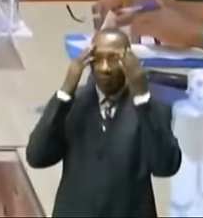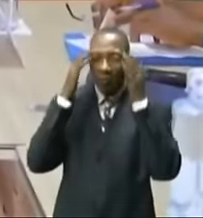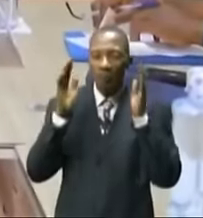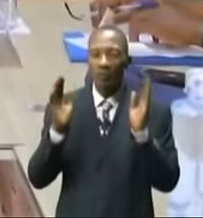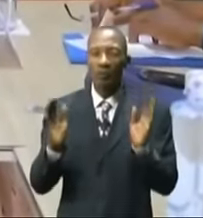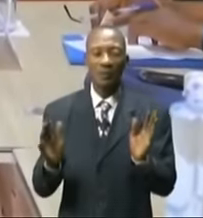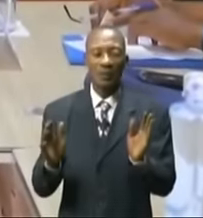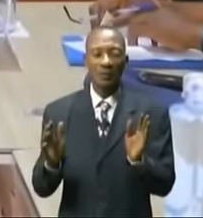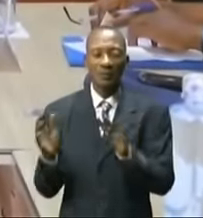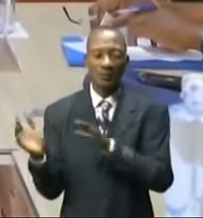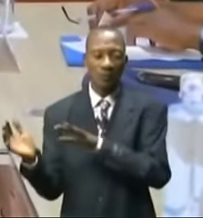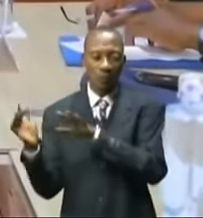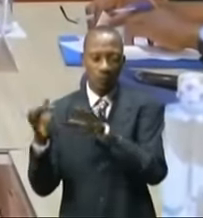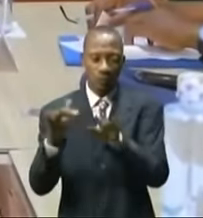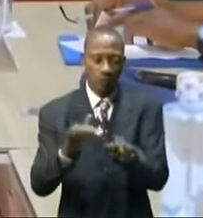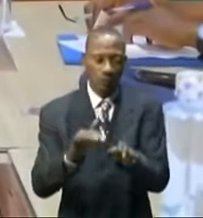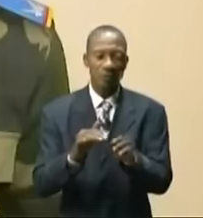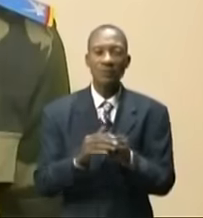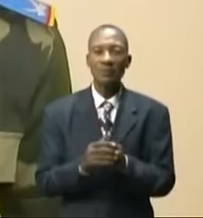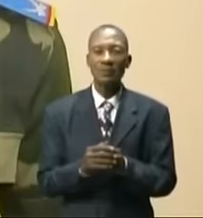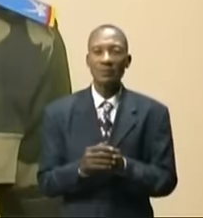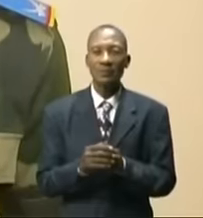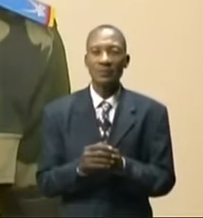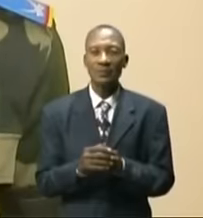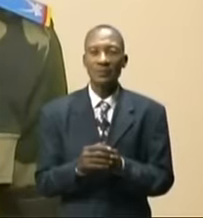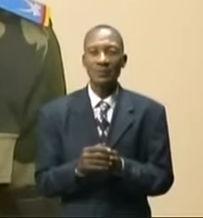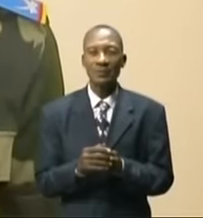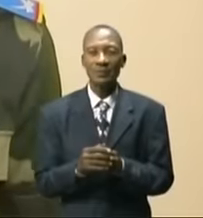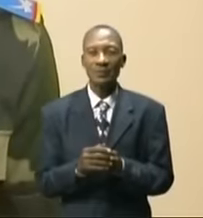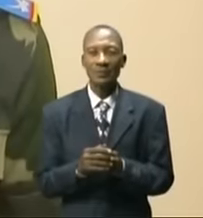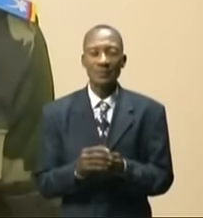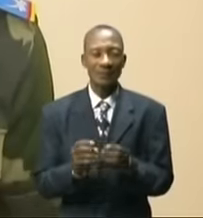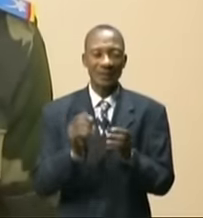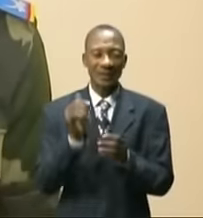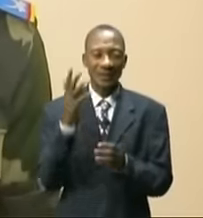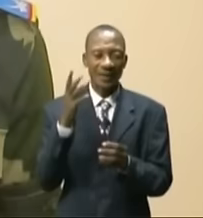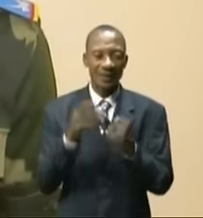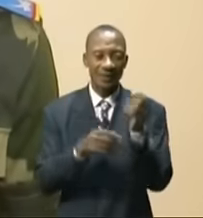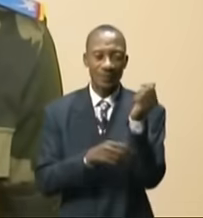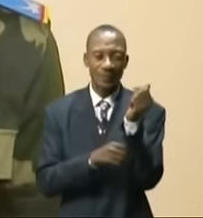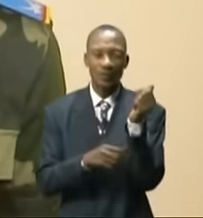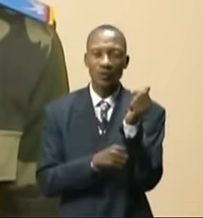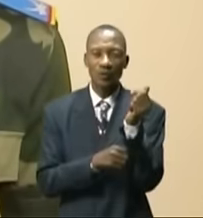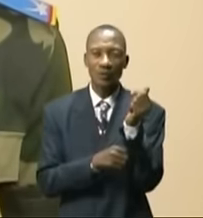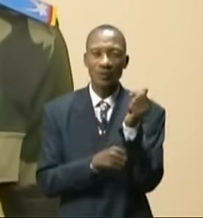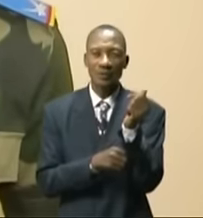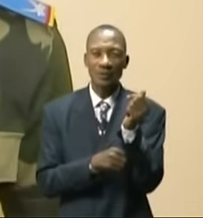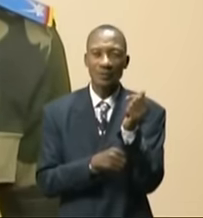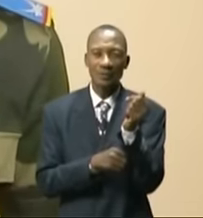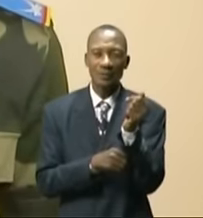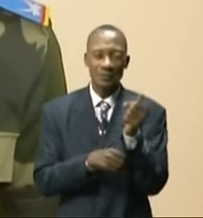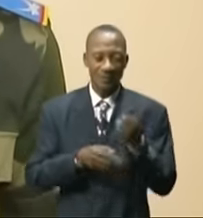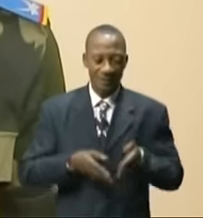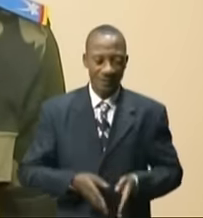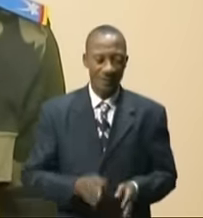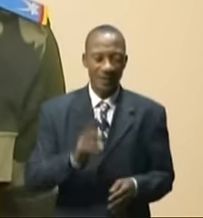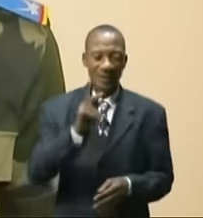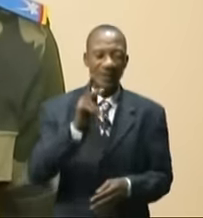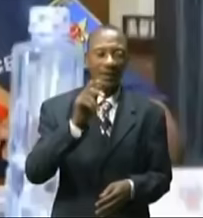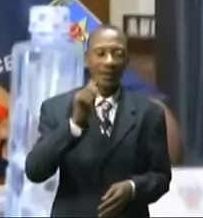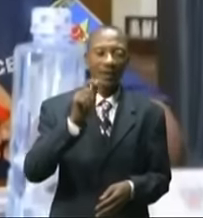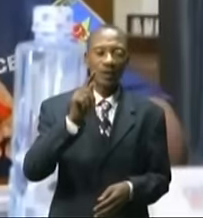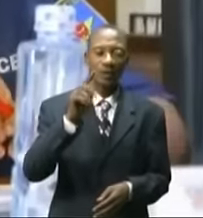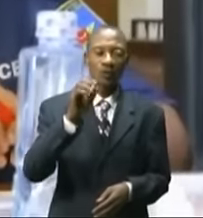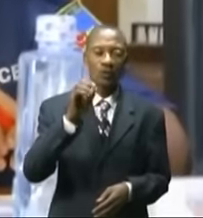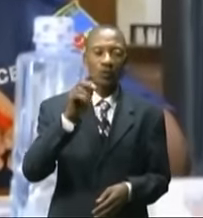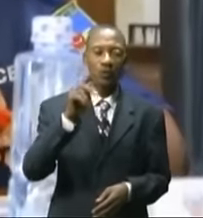Codeco, auteur d'exécutions sommaires de 15 personnes originaires des Katoto en chefferie des Bahema